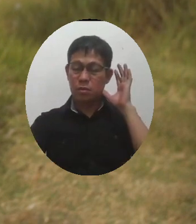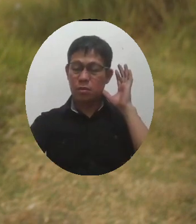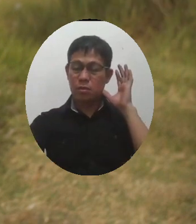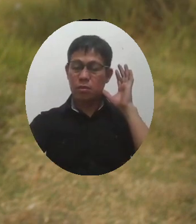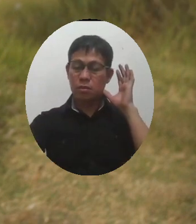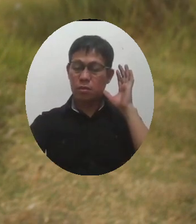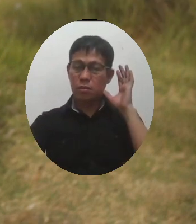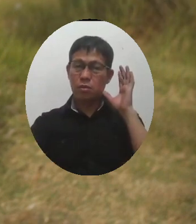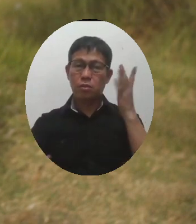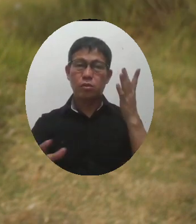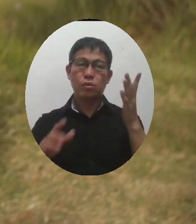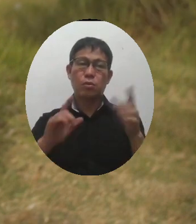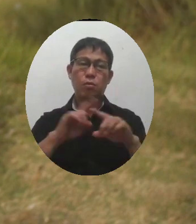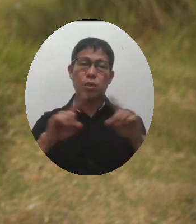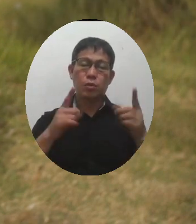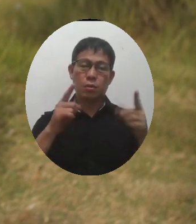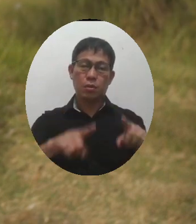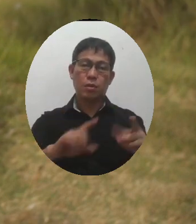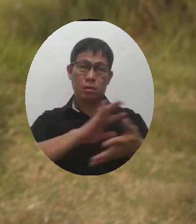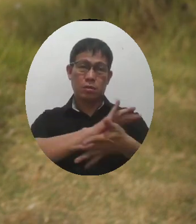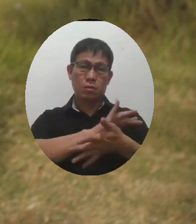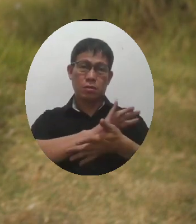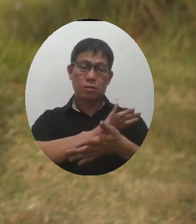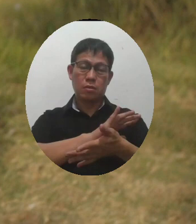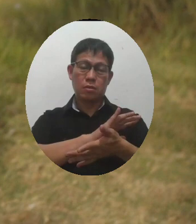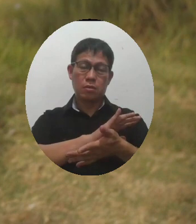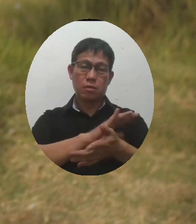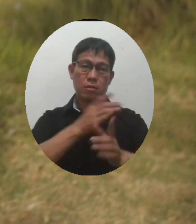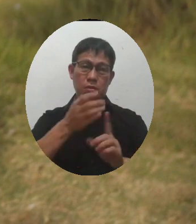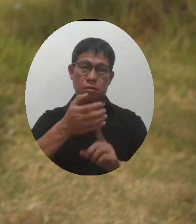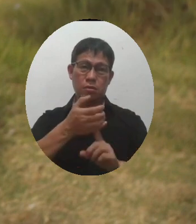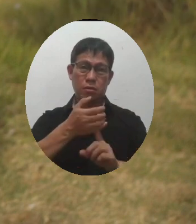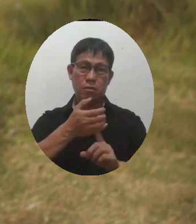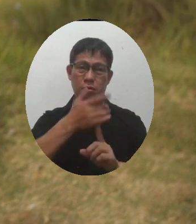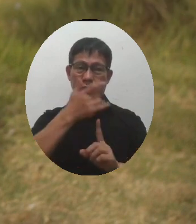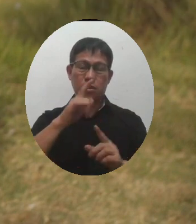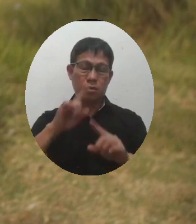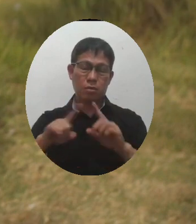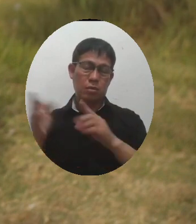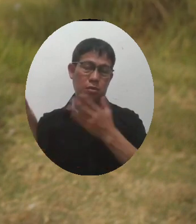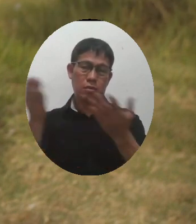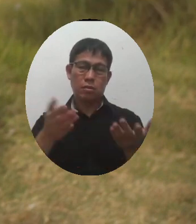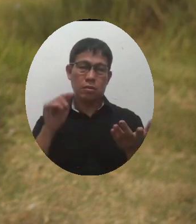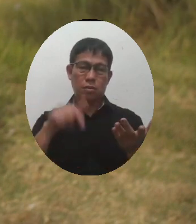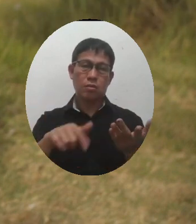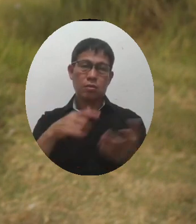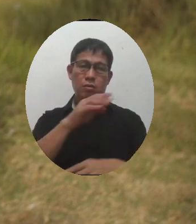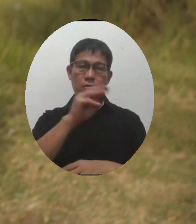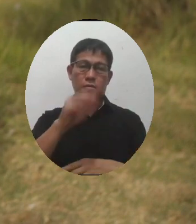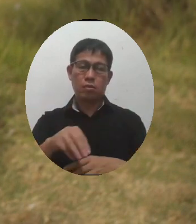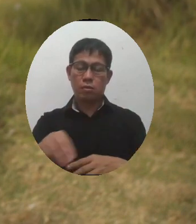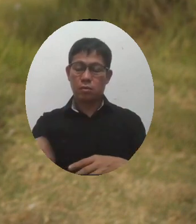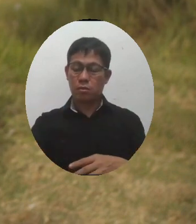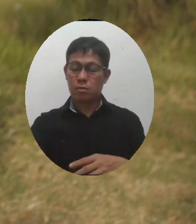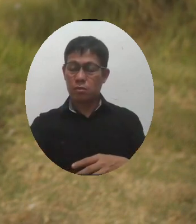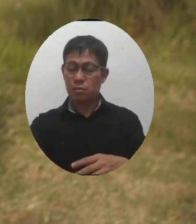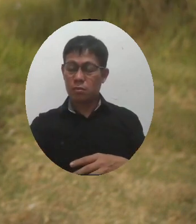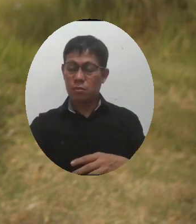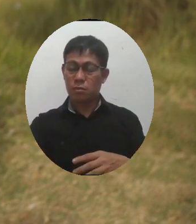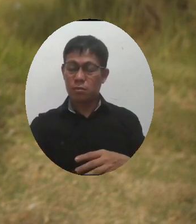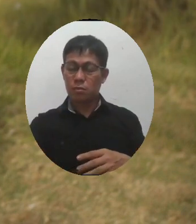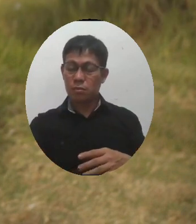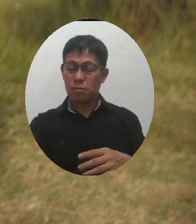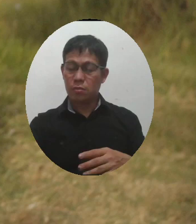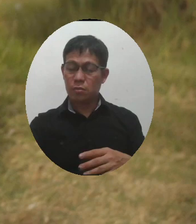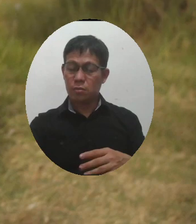kami ng lockdown. Hindi namin siya nailuwas kasi hindi na rin po kami pinayagan. So kaya umabot po siya ngayong 4 years old